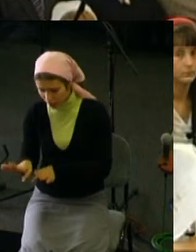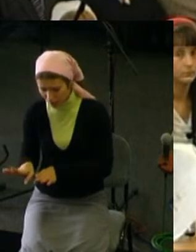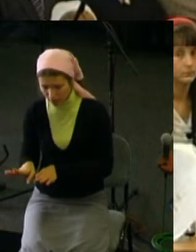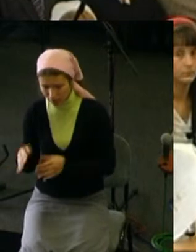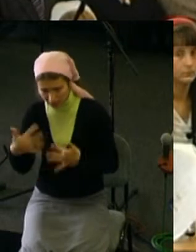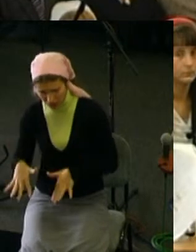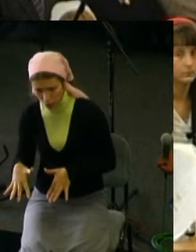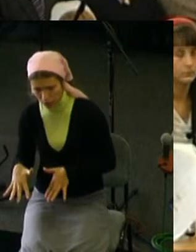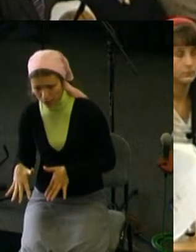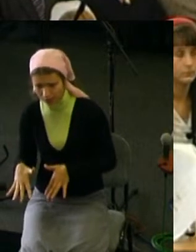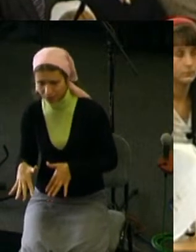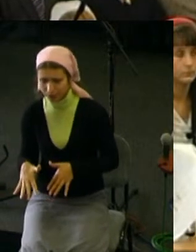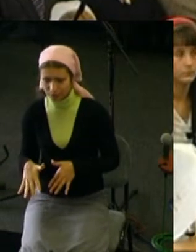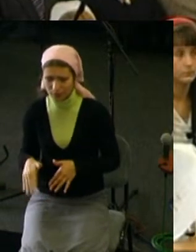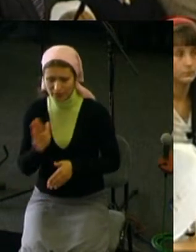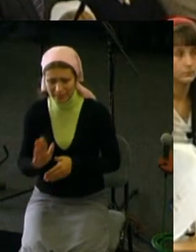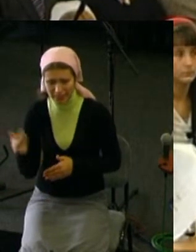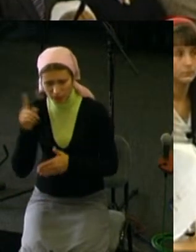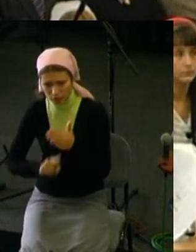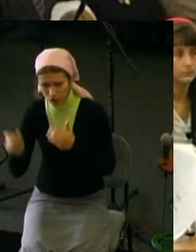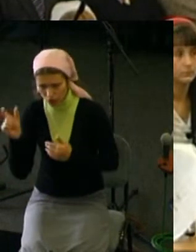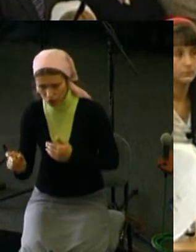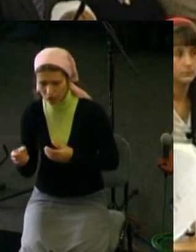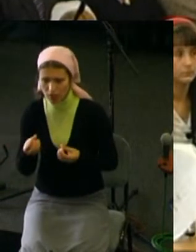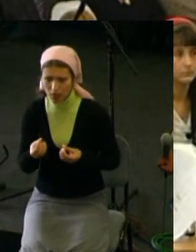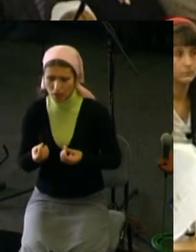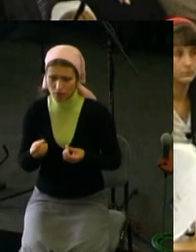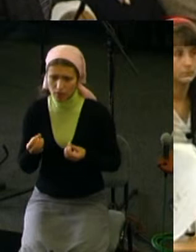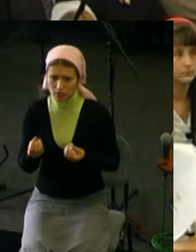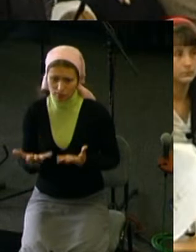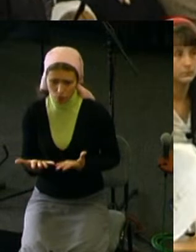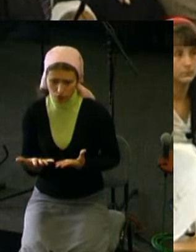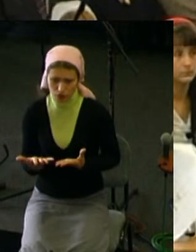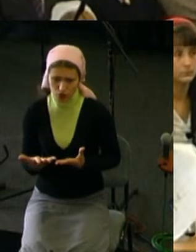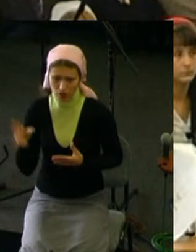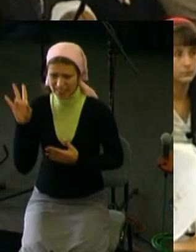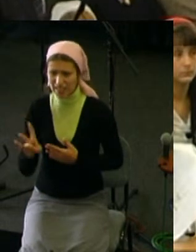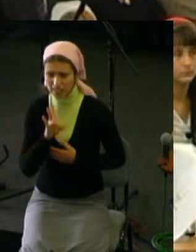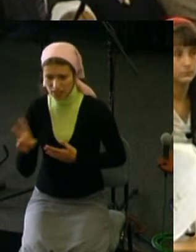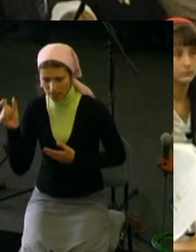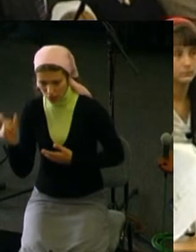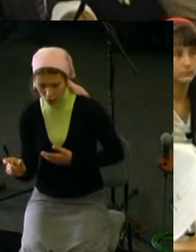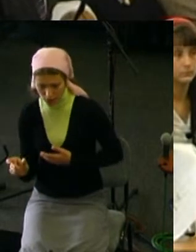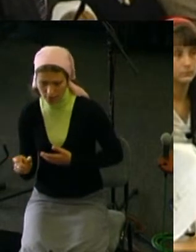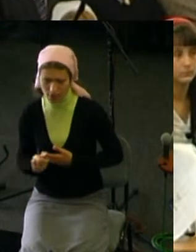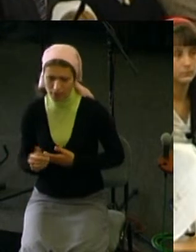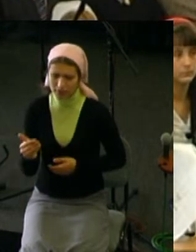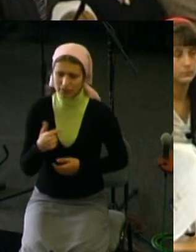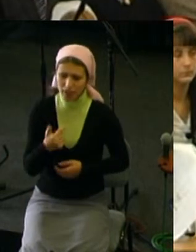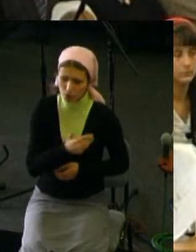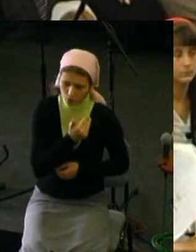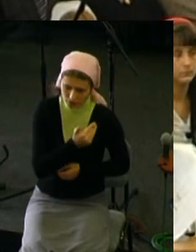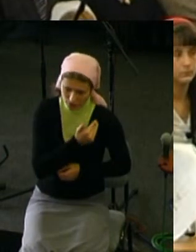чи основу він не являється християнину він просто релігійна людина або ліній заклад